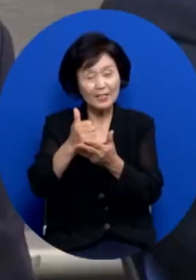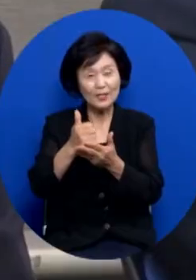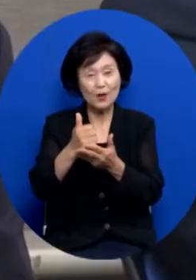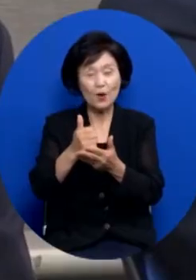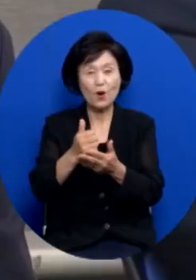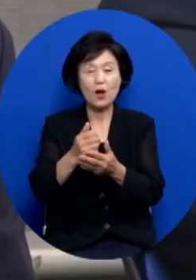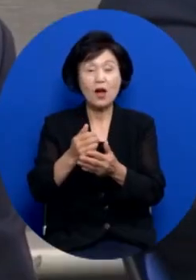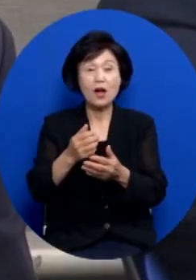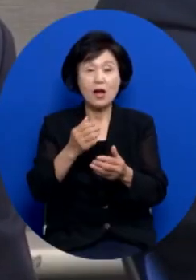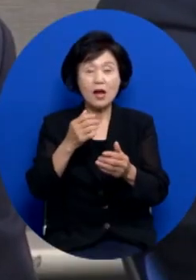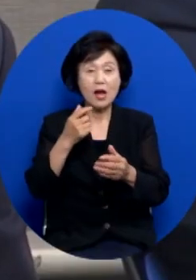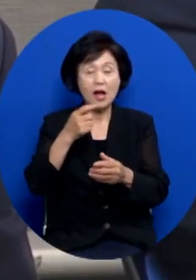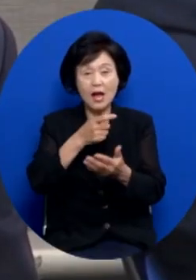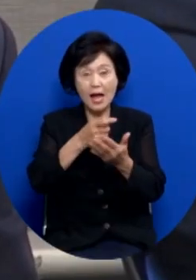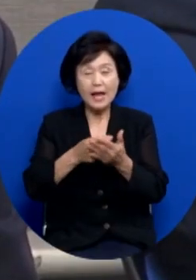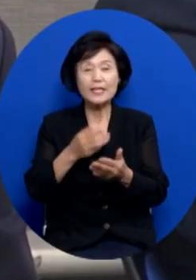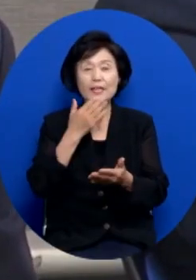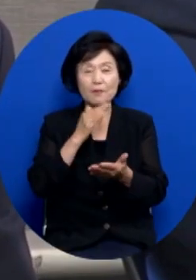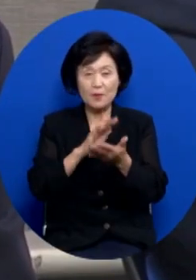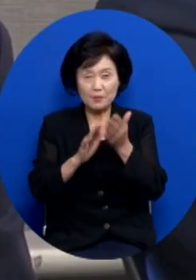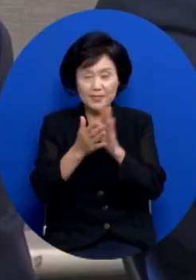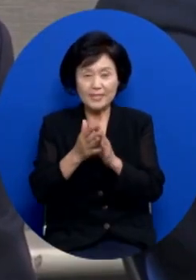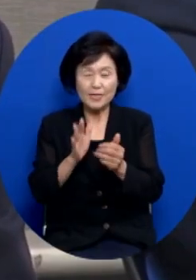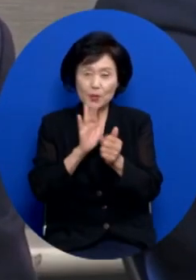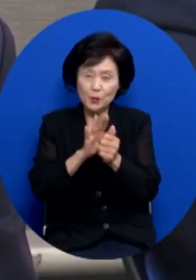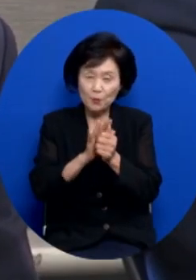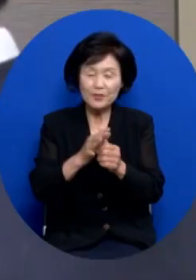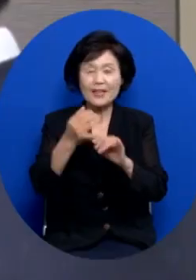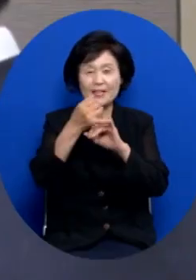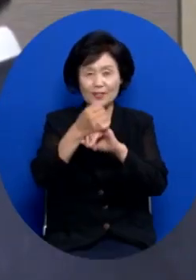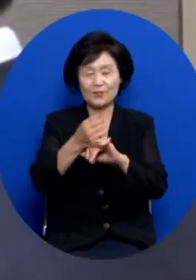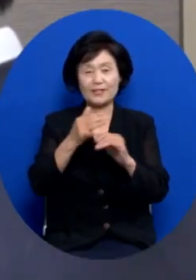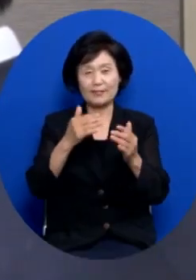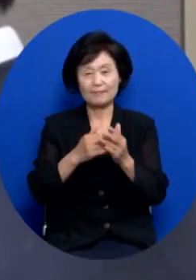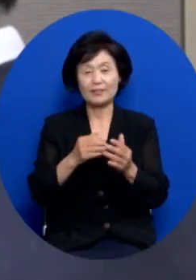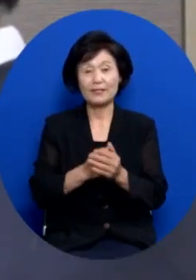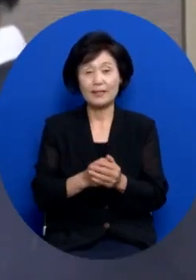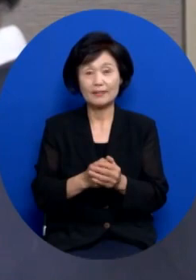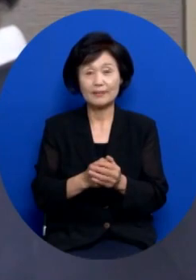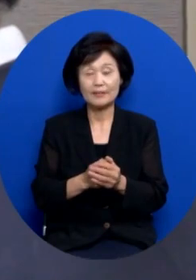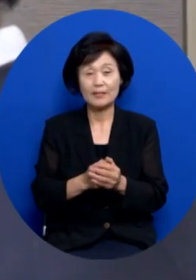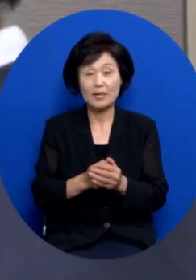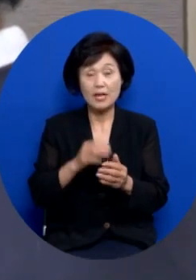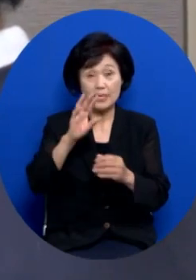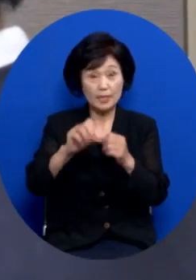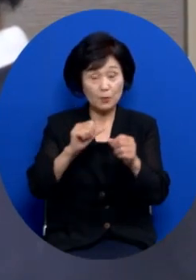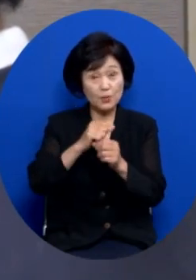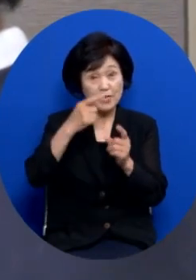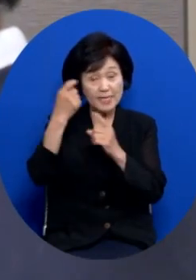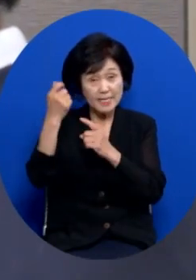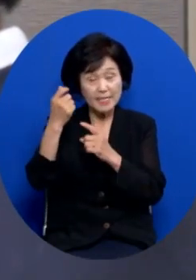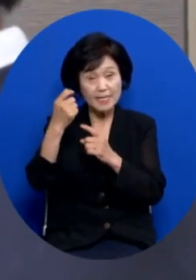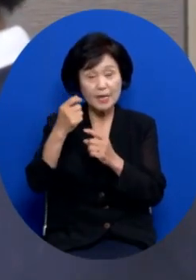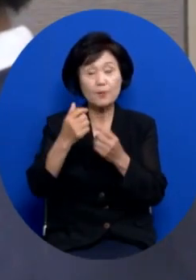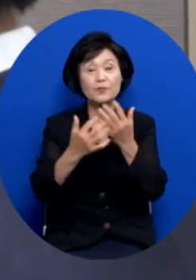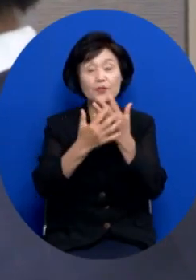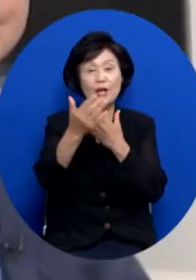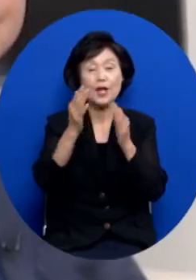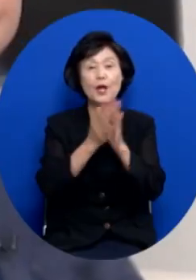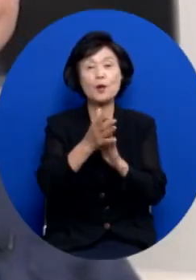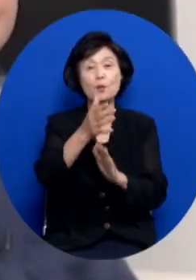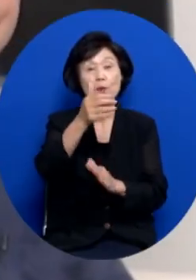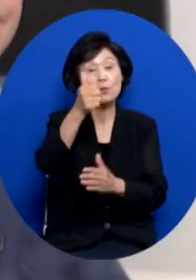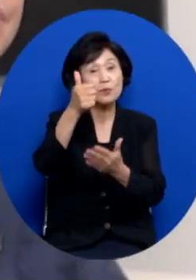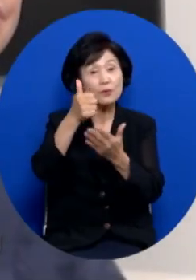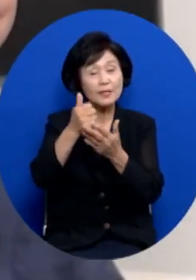약속했다며 남은 일정들을 통해 백석의 명성을 높이자고 말했습니다 이어 45주년 기념대회 본부 이승수 본부장은